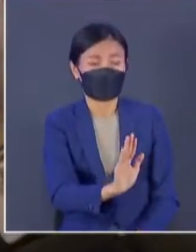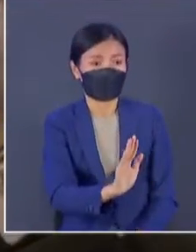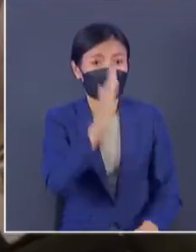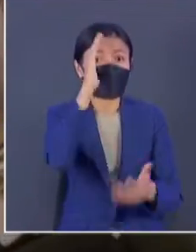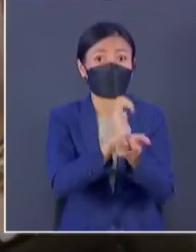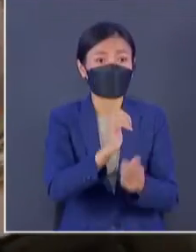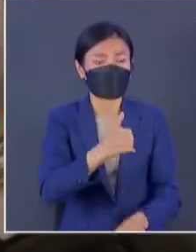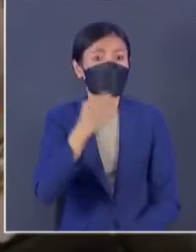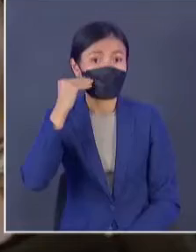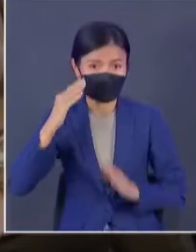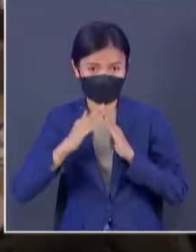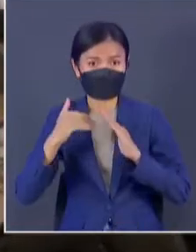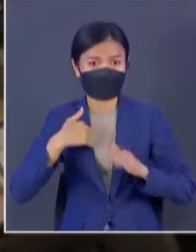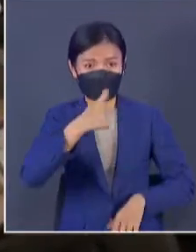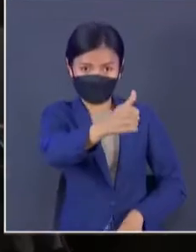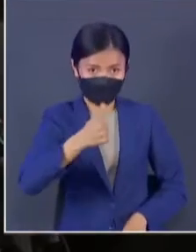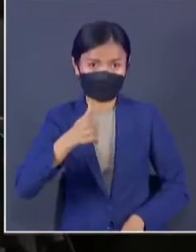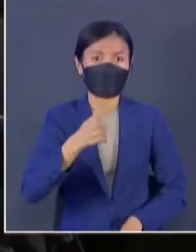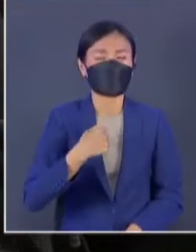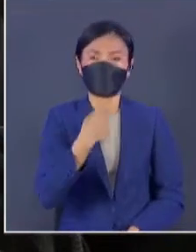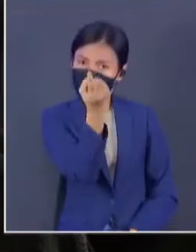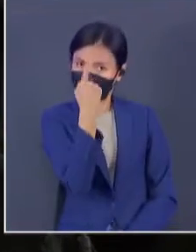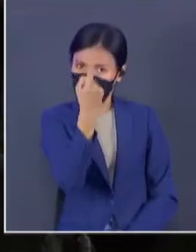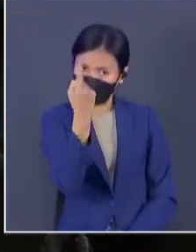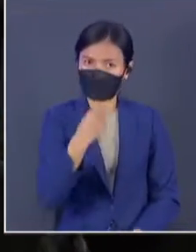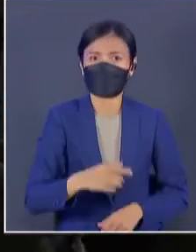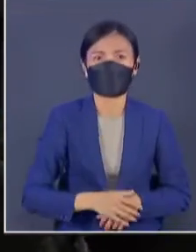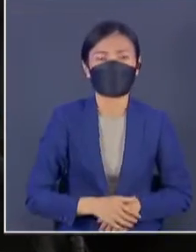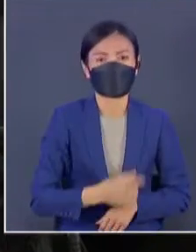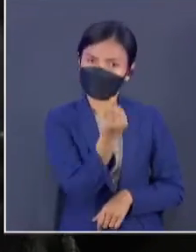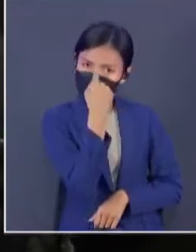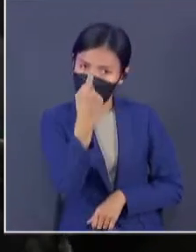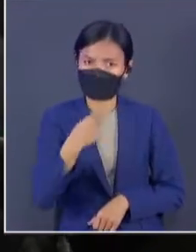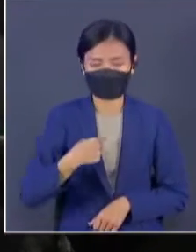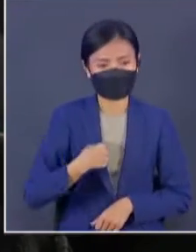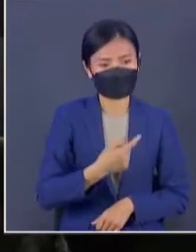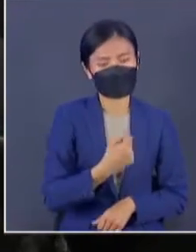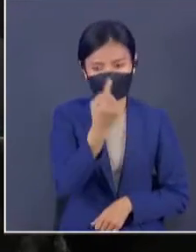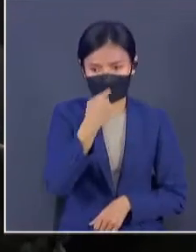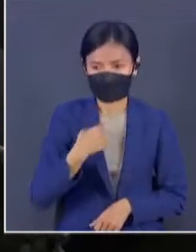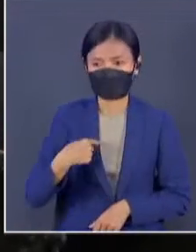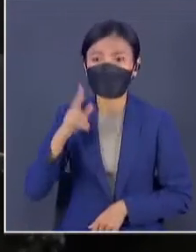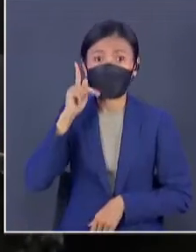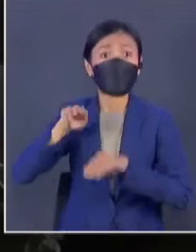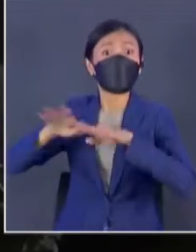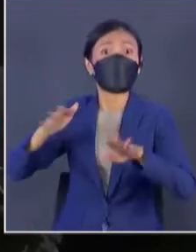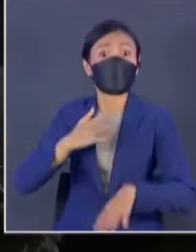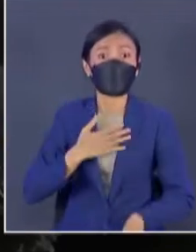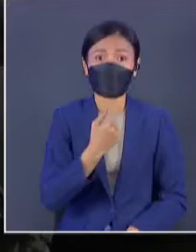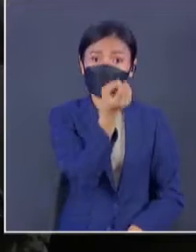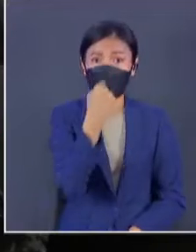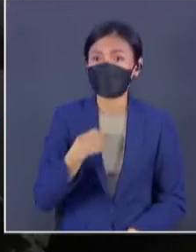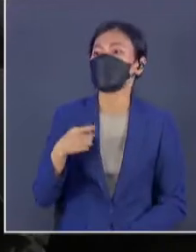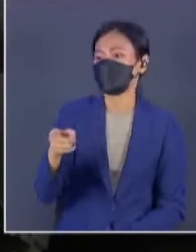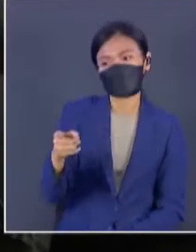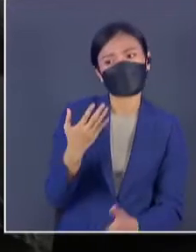ครับมาข่มขู่ที่คุณลุงนำเรื่องนี้ไปเปิดเผยแล้วก็บอกกับคุณลุงบอกว่าเงินก็